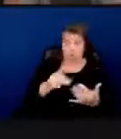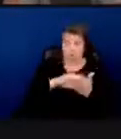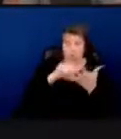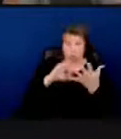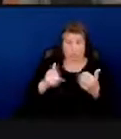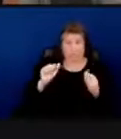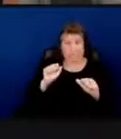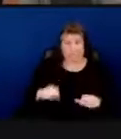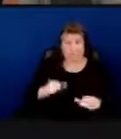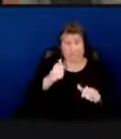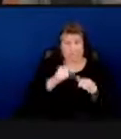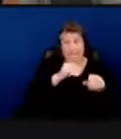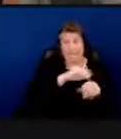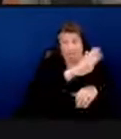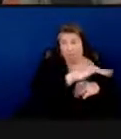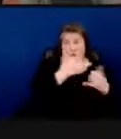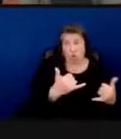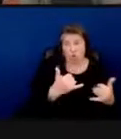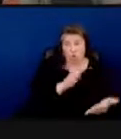wanafunzi ni hao tu